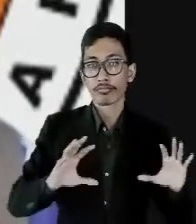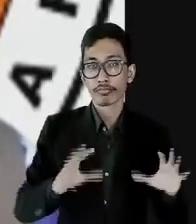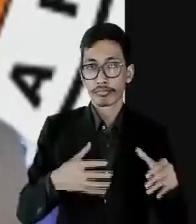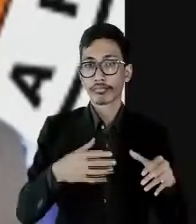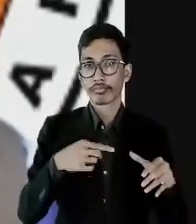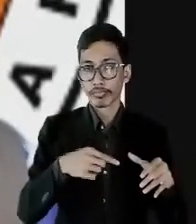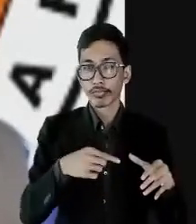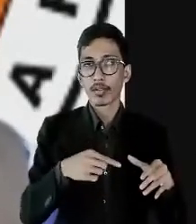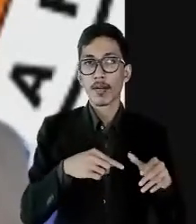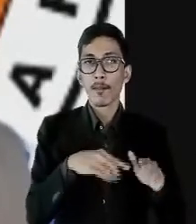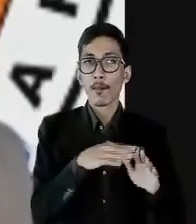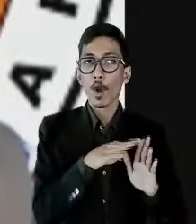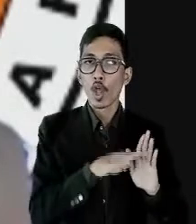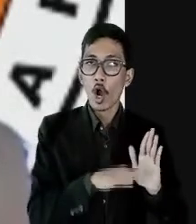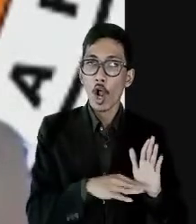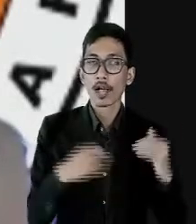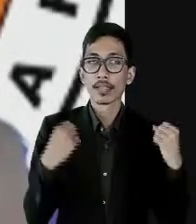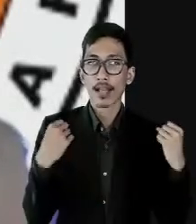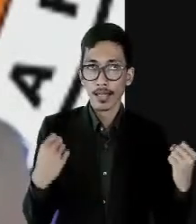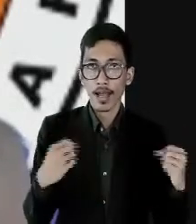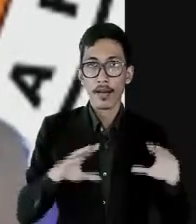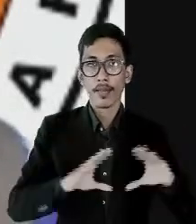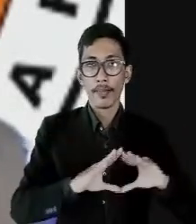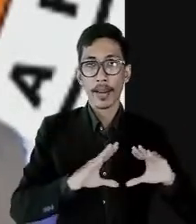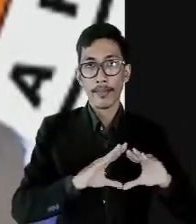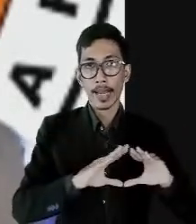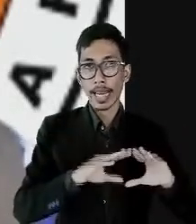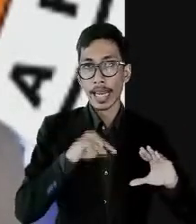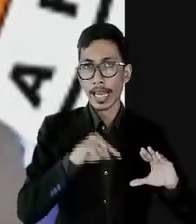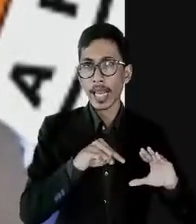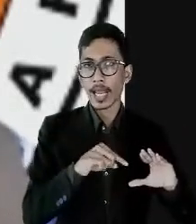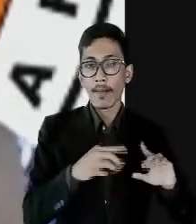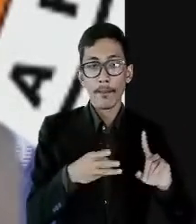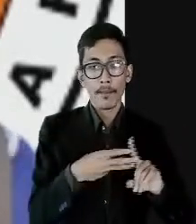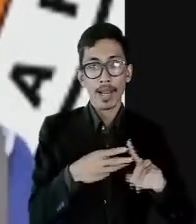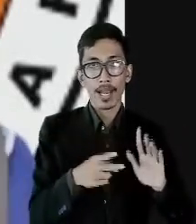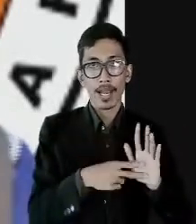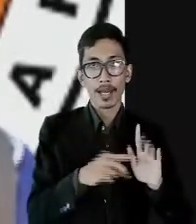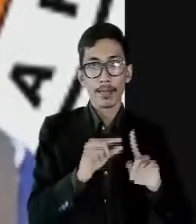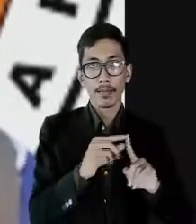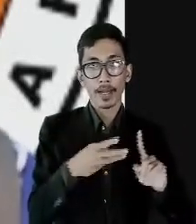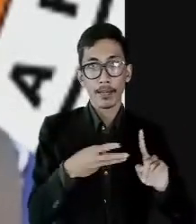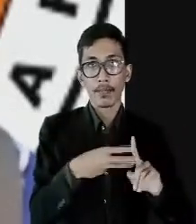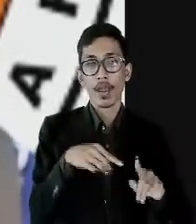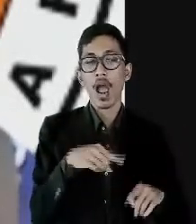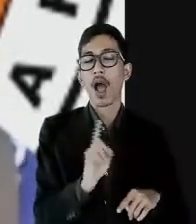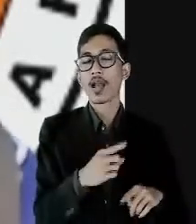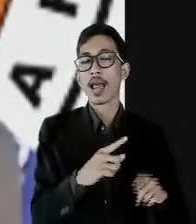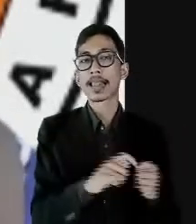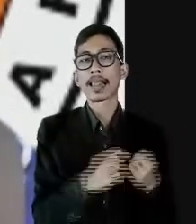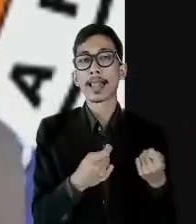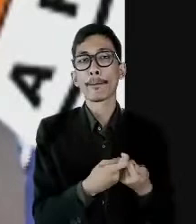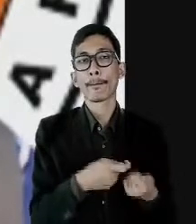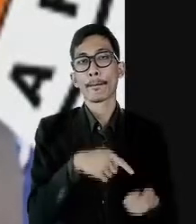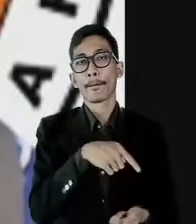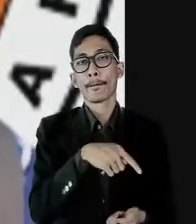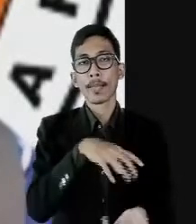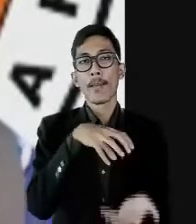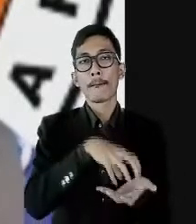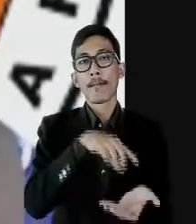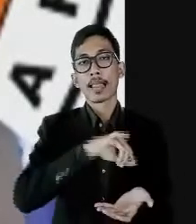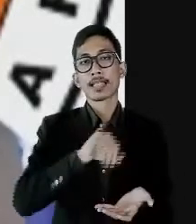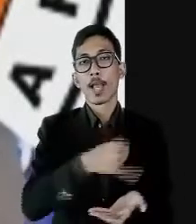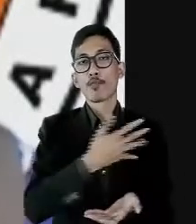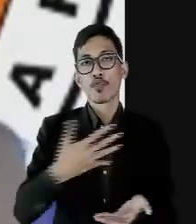Satgas Protokoler Kesehatan BNPB yang juga sudah membackup kami di Kabupaten Jayapura. Pertama, kami